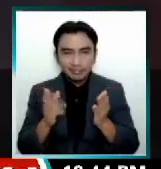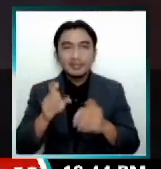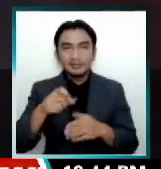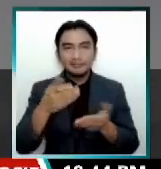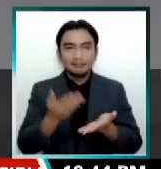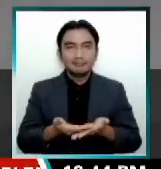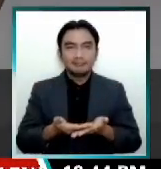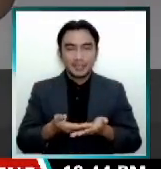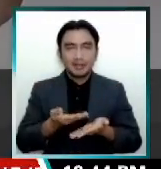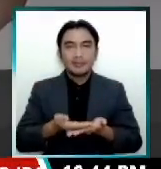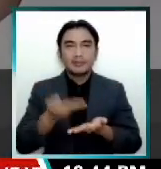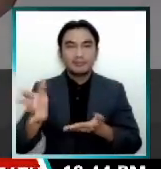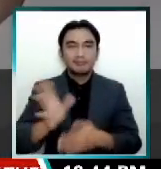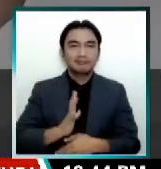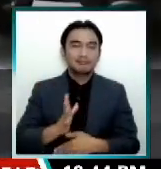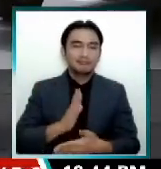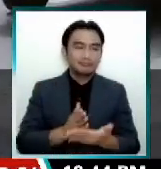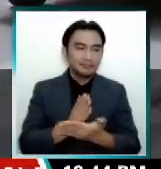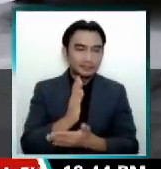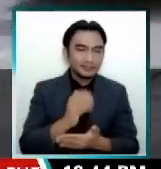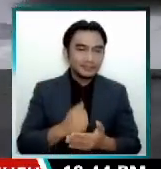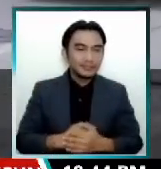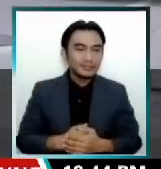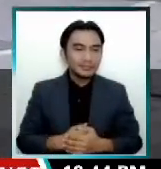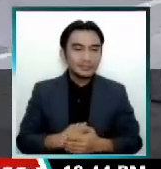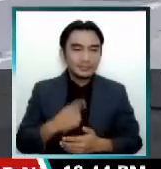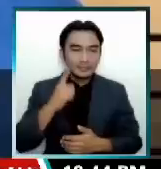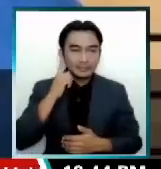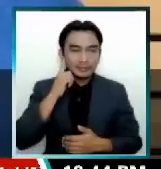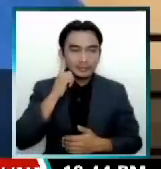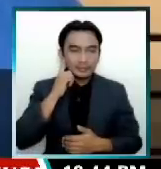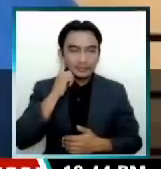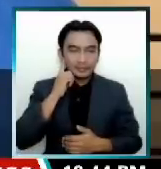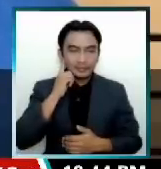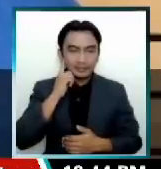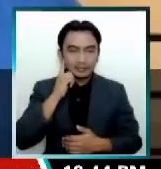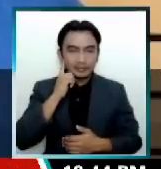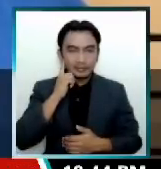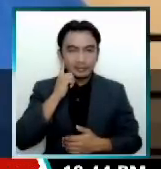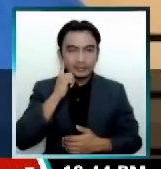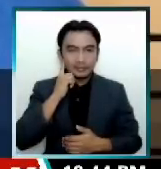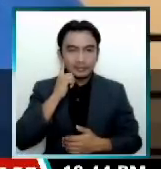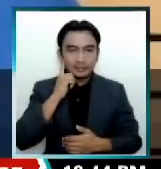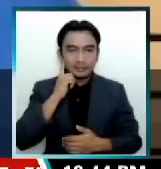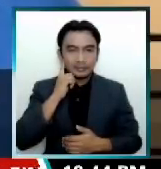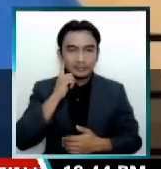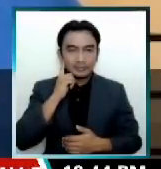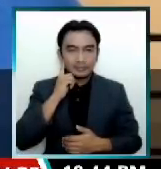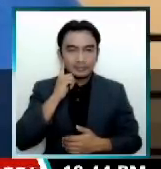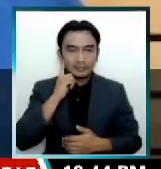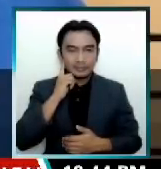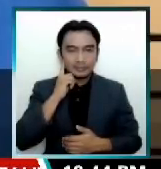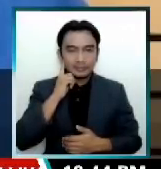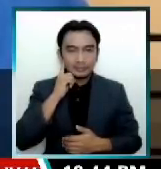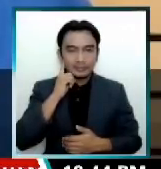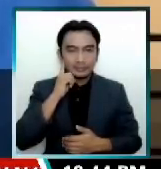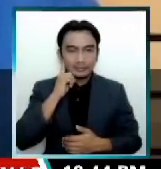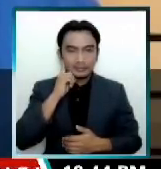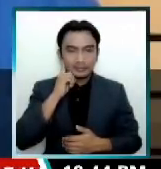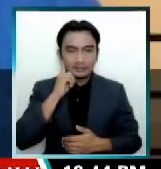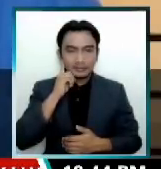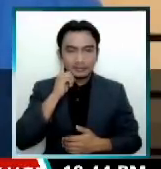na rin maituturing na luho ang pagbili ng cellphone o motorsiklo. So tingin ko dahil ito sa mobility, kailangan ng mga tao na